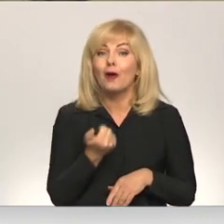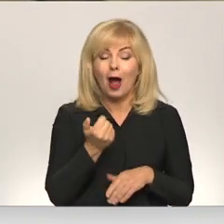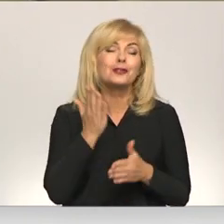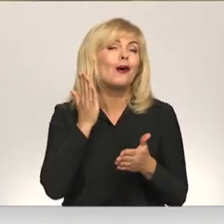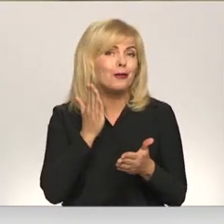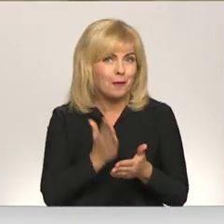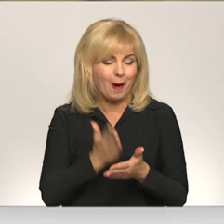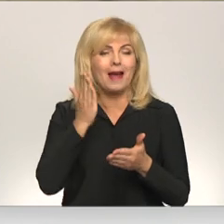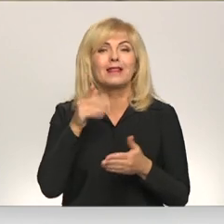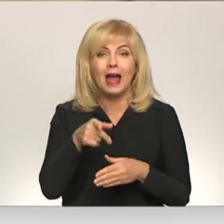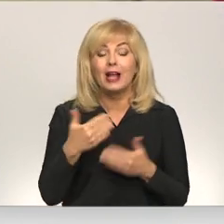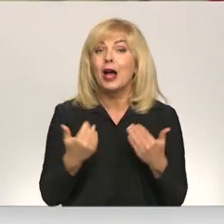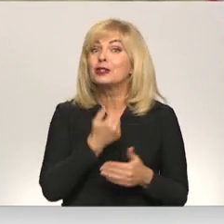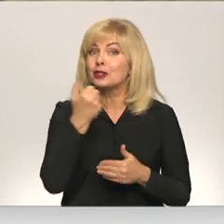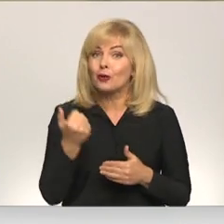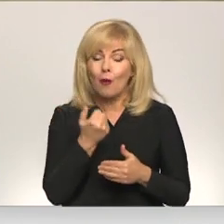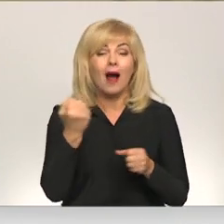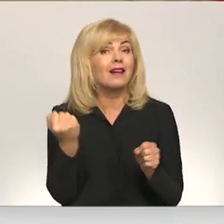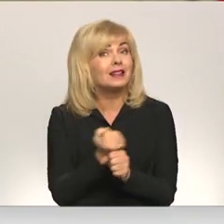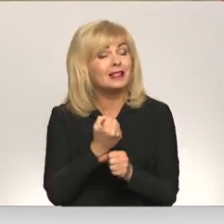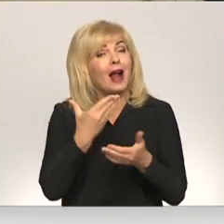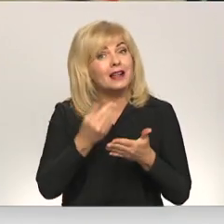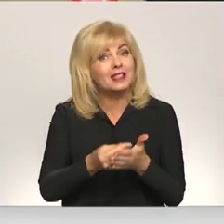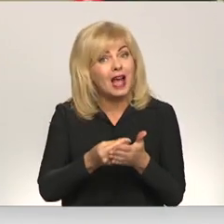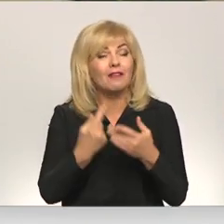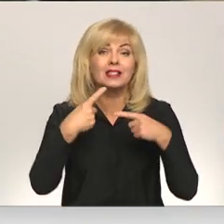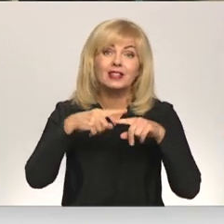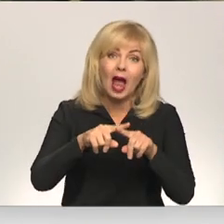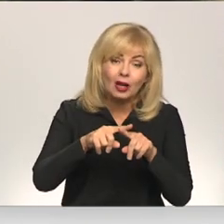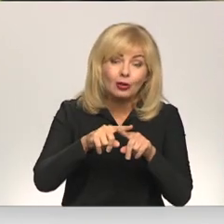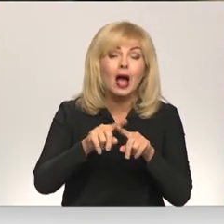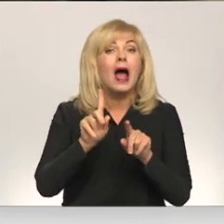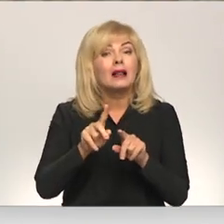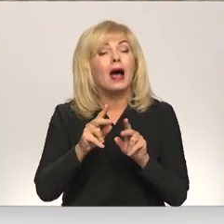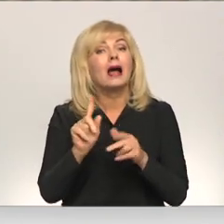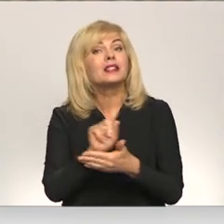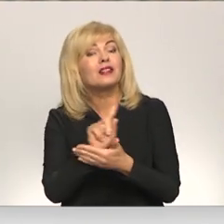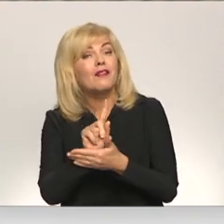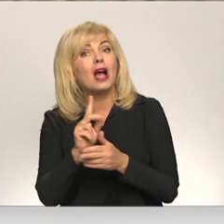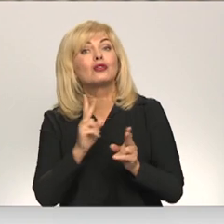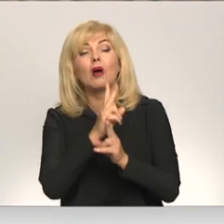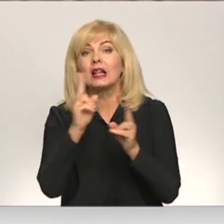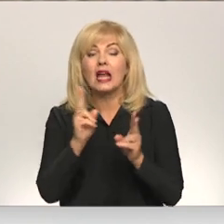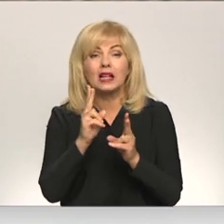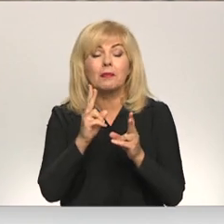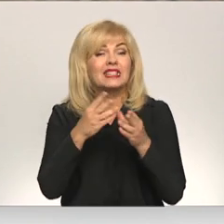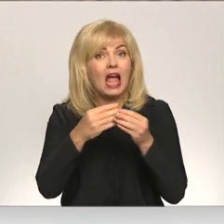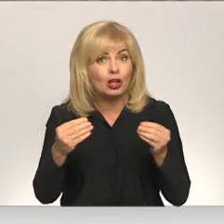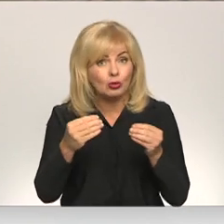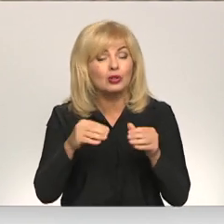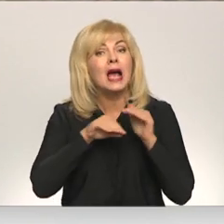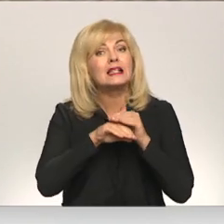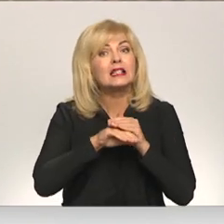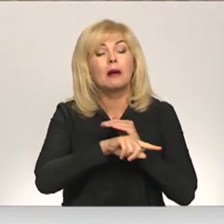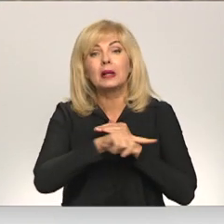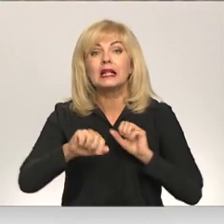noteikti. Šogadu laikā ir izstrādāta sava tehnika, kā sveces liesmu saglabāt, lai tā nenodziest līdz pat Ziemassvētkiem. Kad